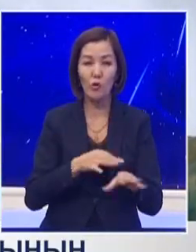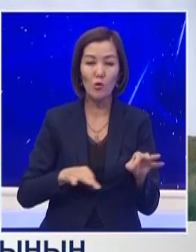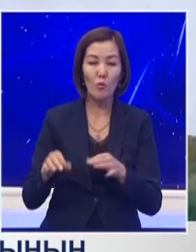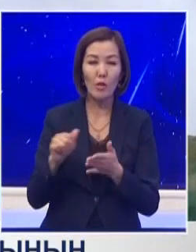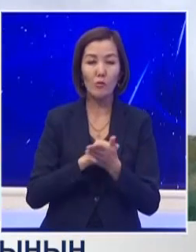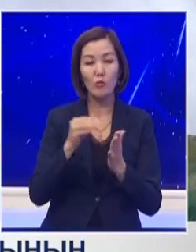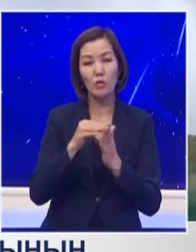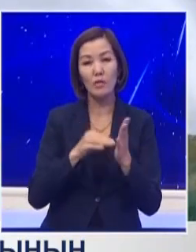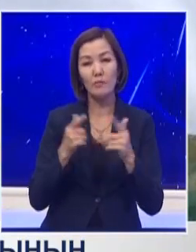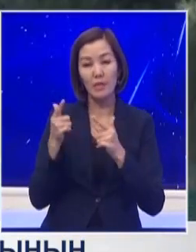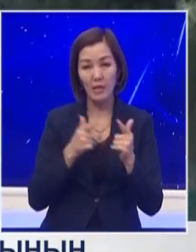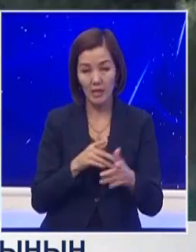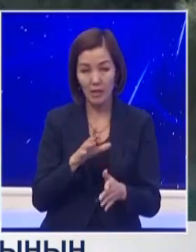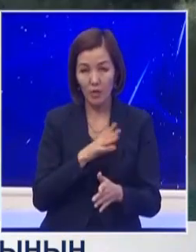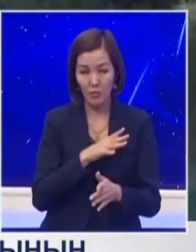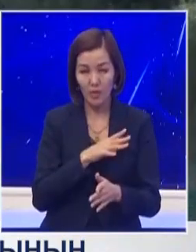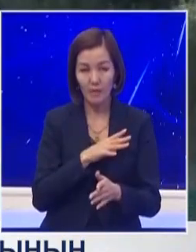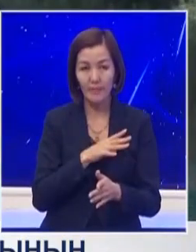сметалық құжаттар дайындалуда.